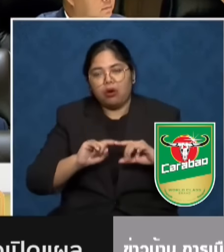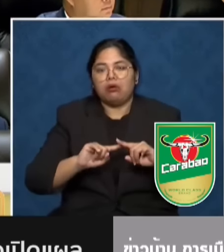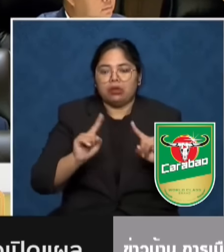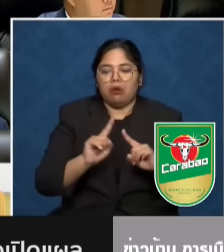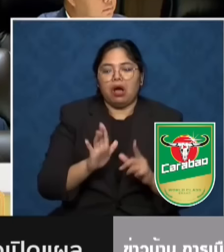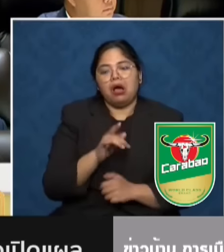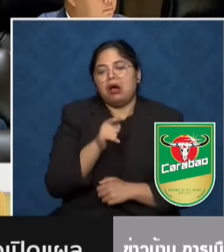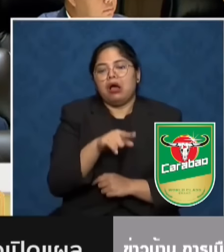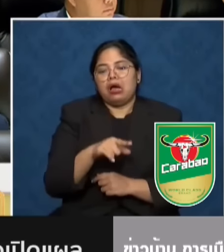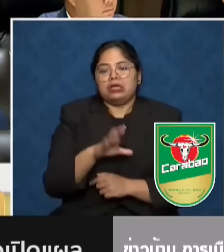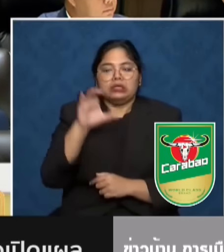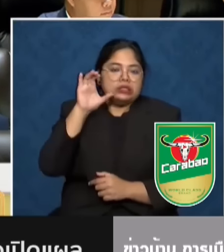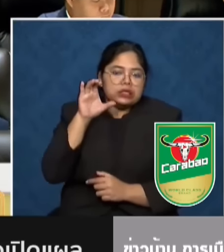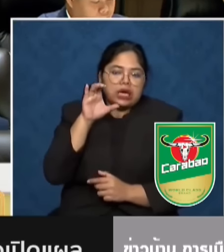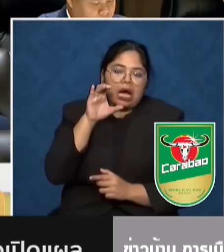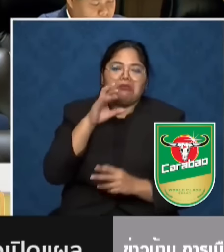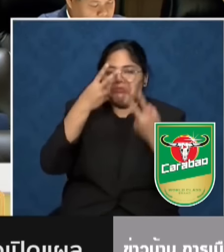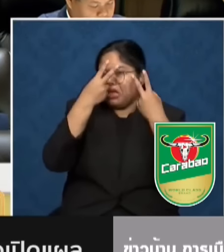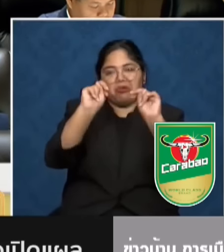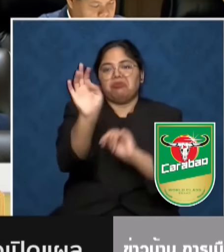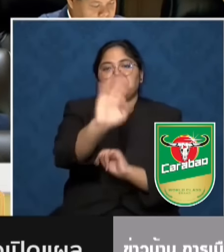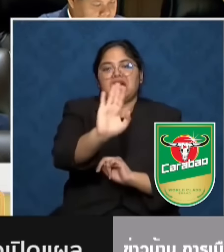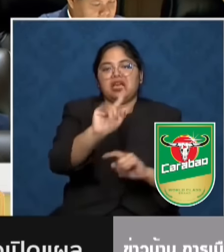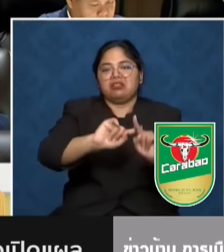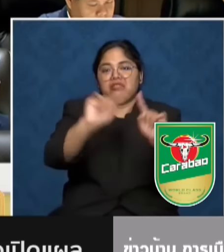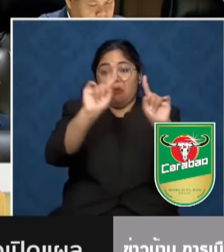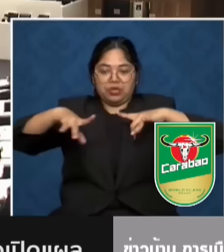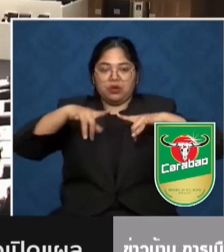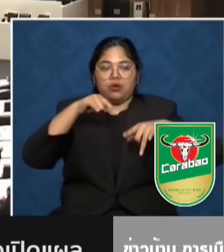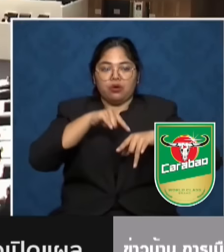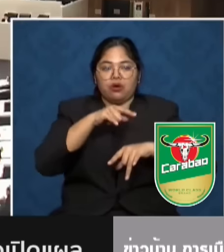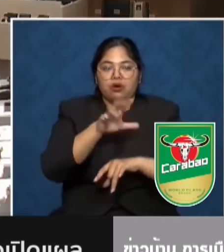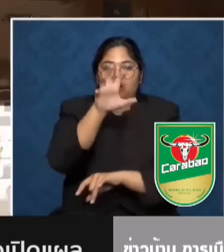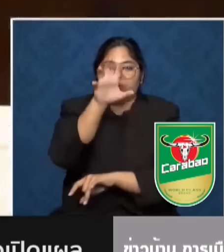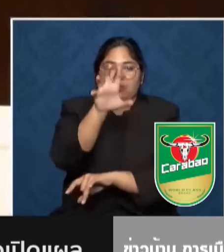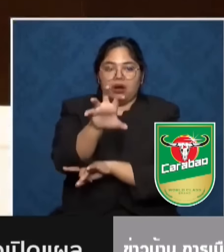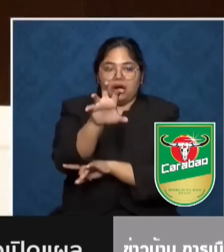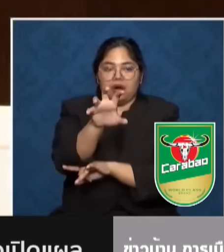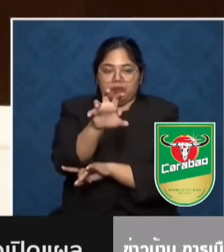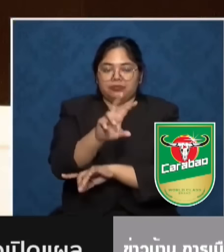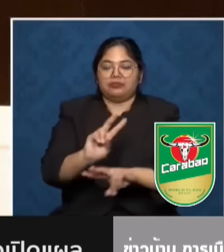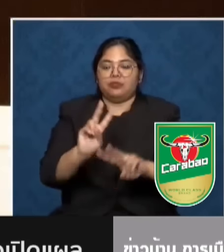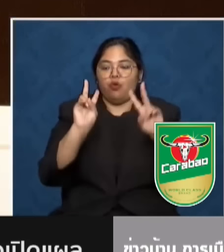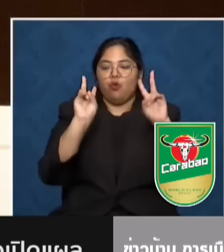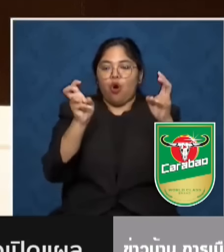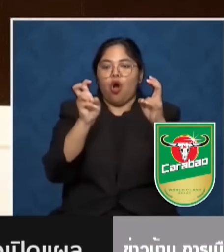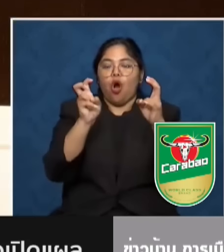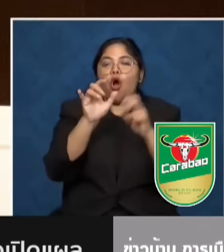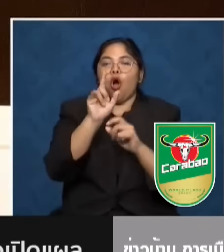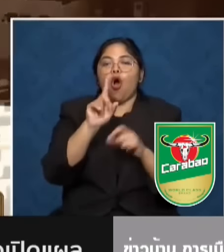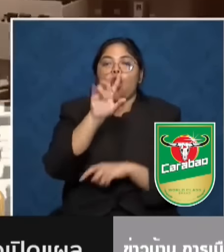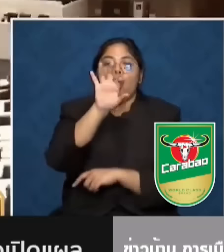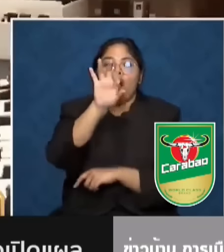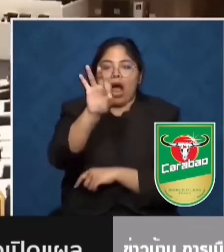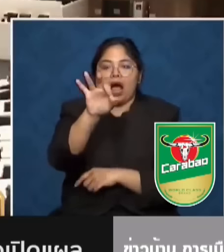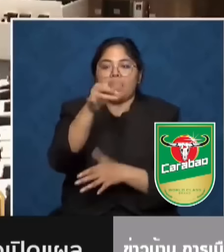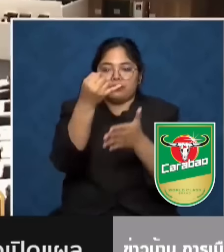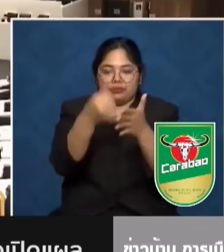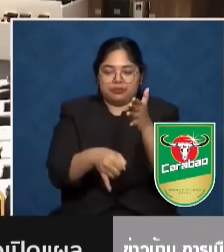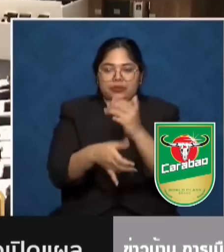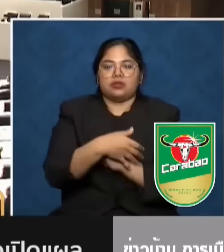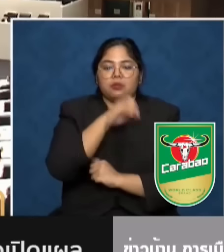ายอยู่ในประเด็นนะเดี๋ยวว่ากันต่อฟังจังหวะนี้ฮะ ผิดข้อ9ครับท่านประธานก็ได้เรียนย้ำที่ประ